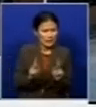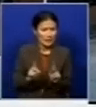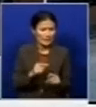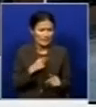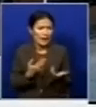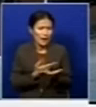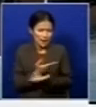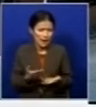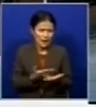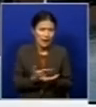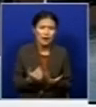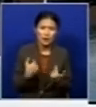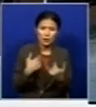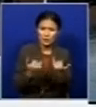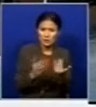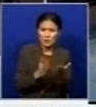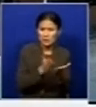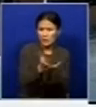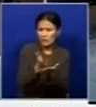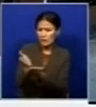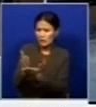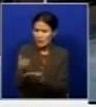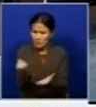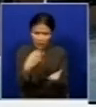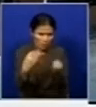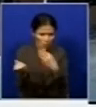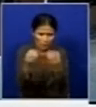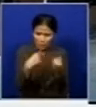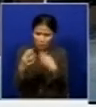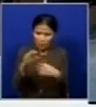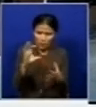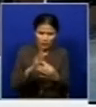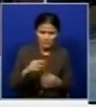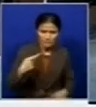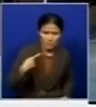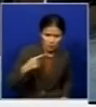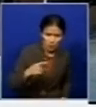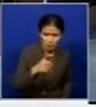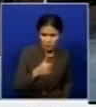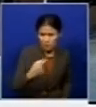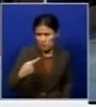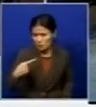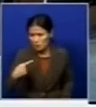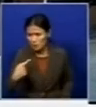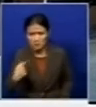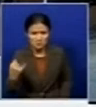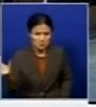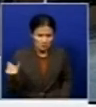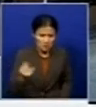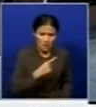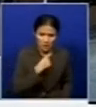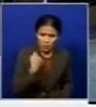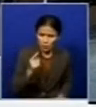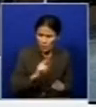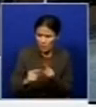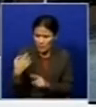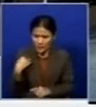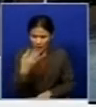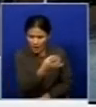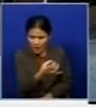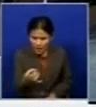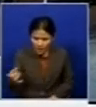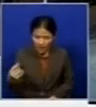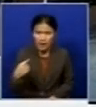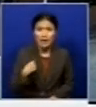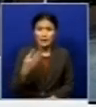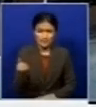านจากทุกภาคทุกส่วนถึงข้อดีข้อเสียให้เป็นไปในทิศทางเดียวกันบนผลประโยชน์ของประเทศและประช